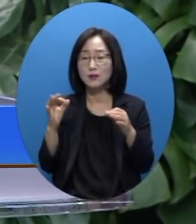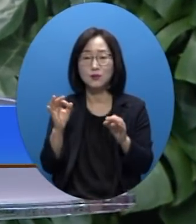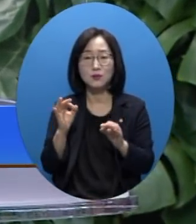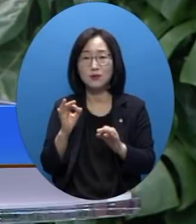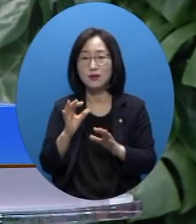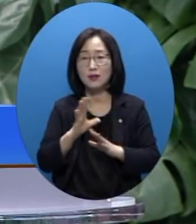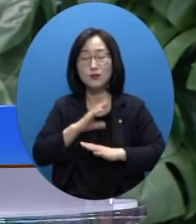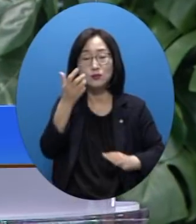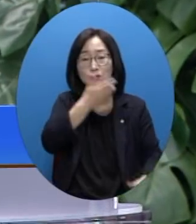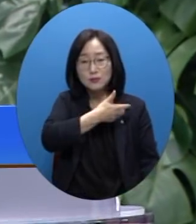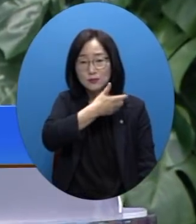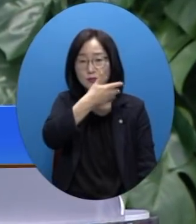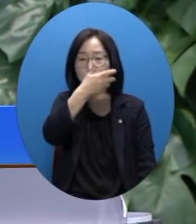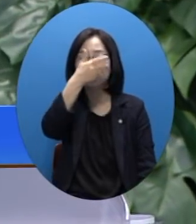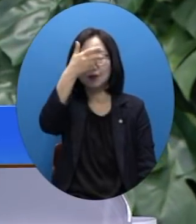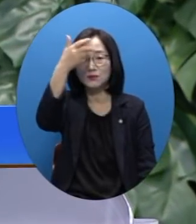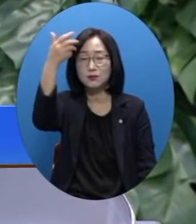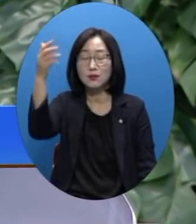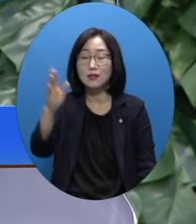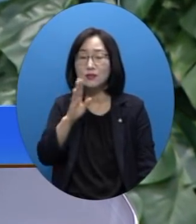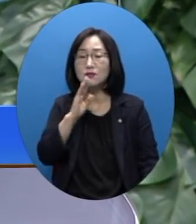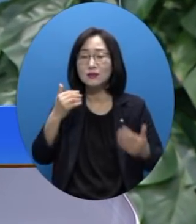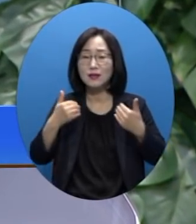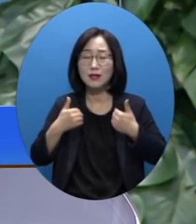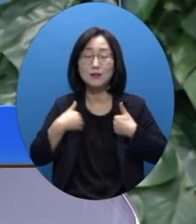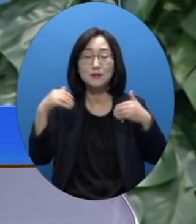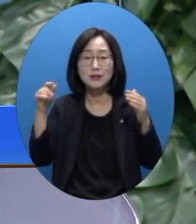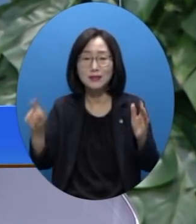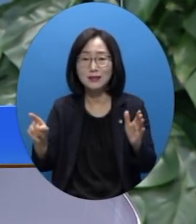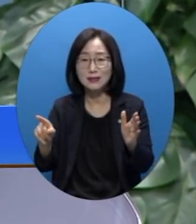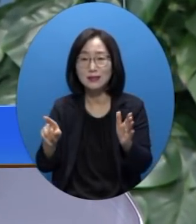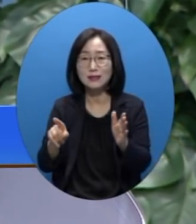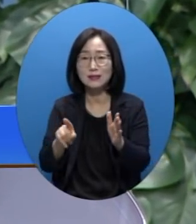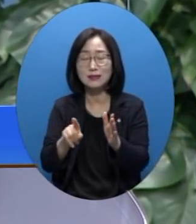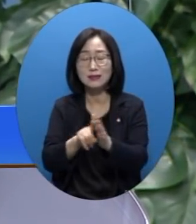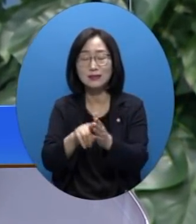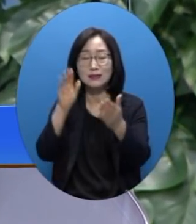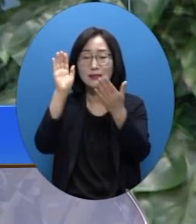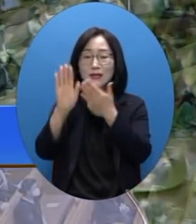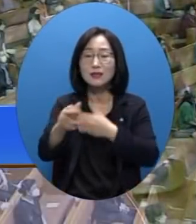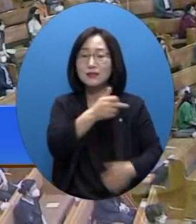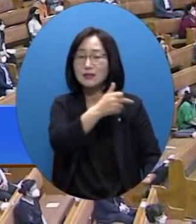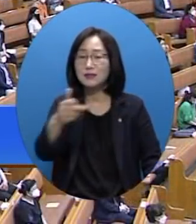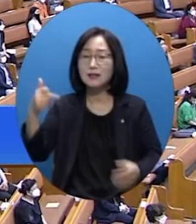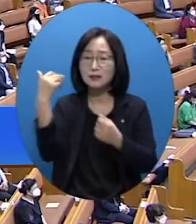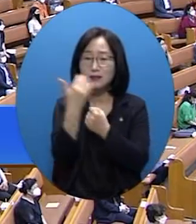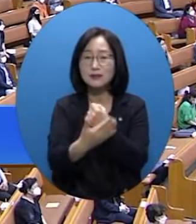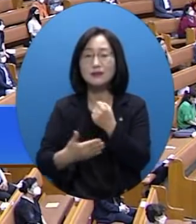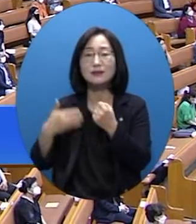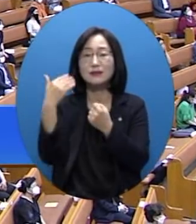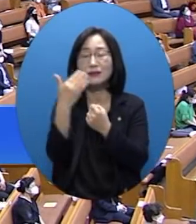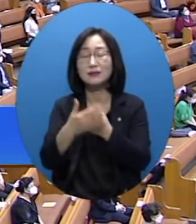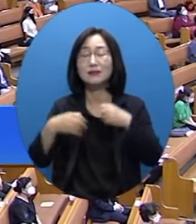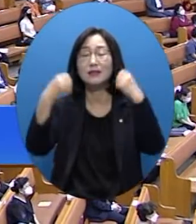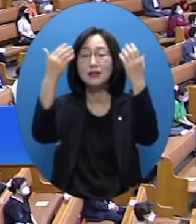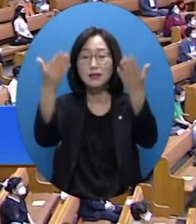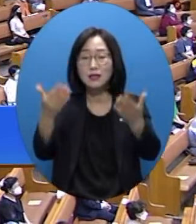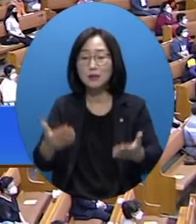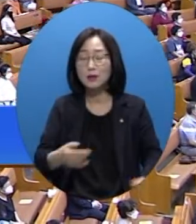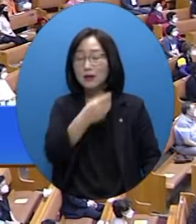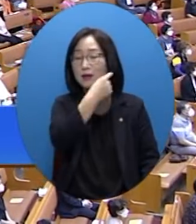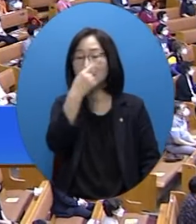나의 놀라운 꿈 정연함 있기는 장차 큰